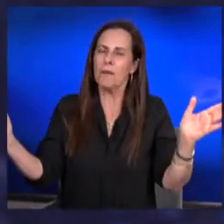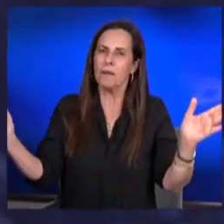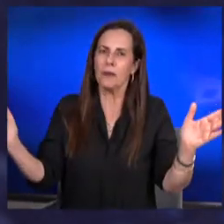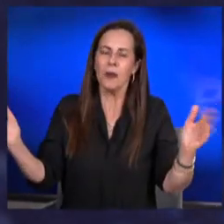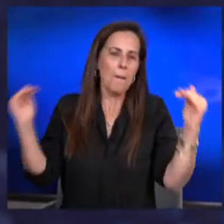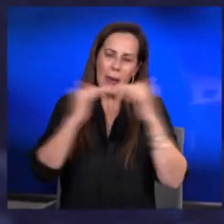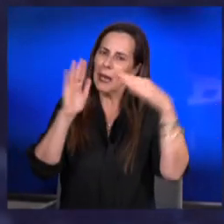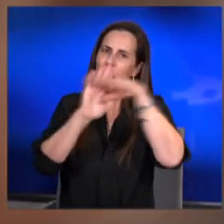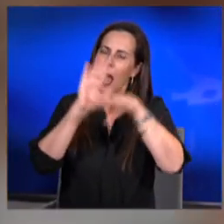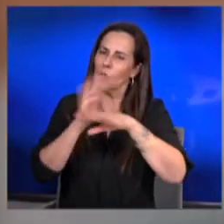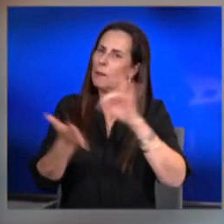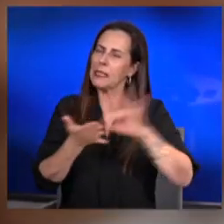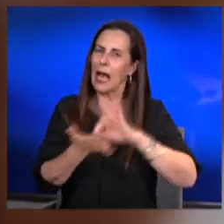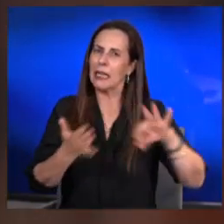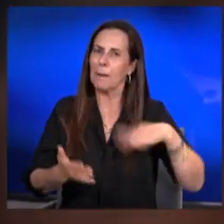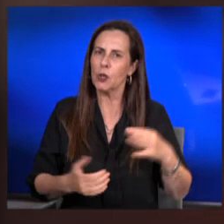להנחיות משרד הבריאות.